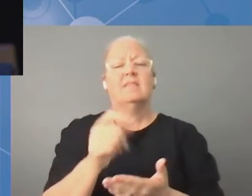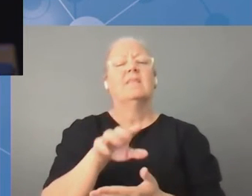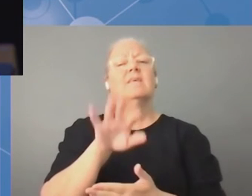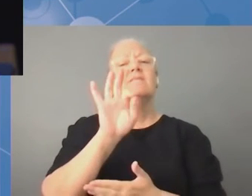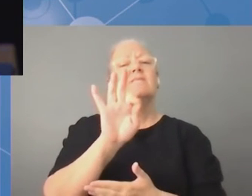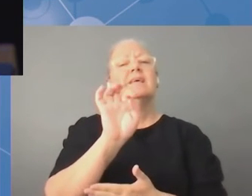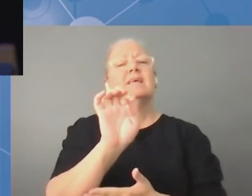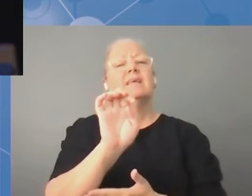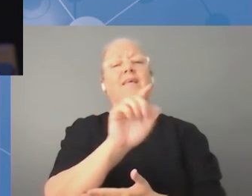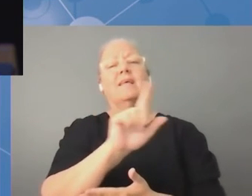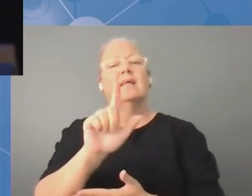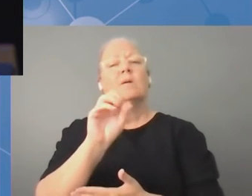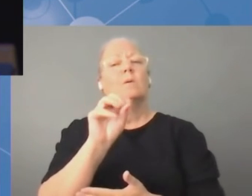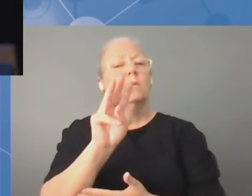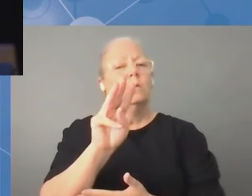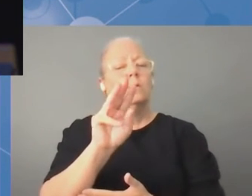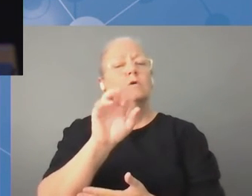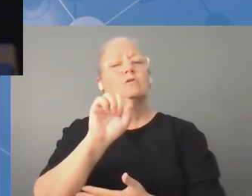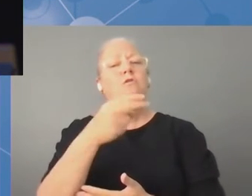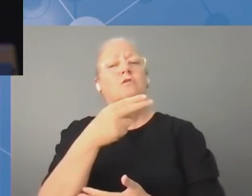Мы должны